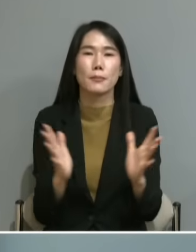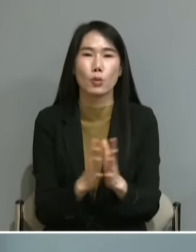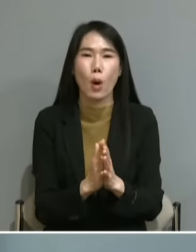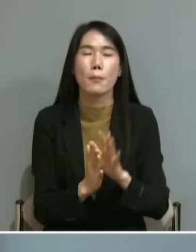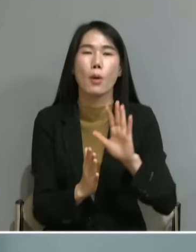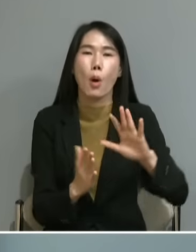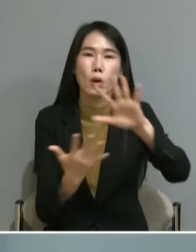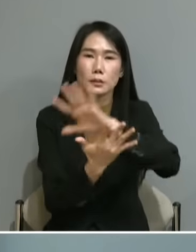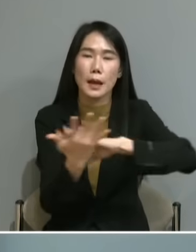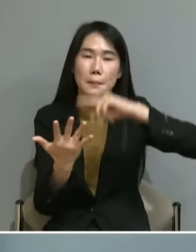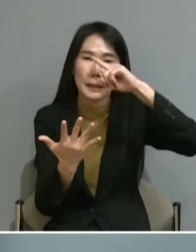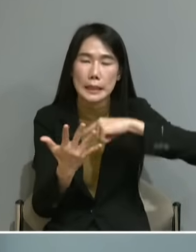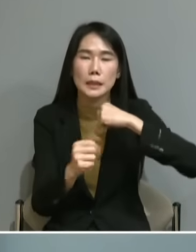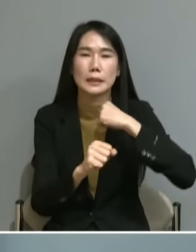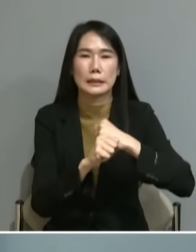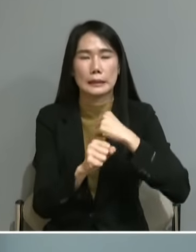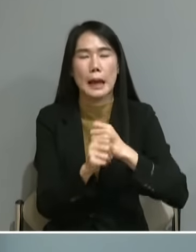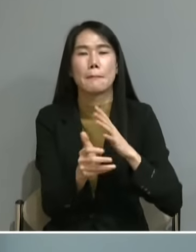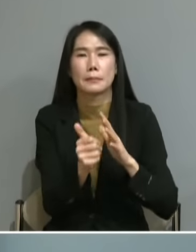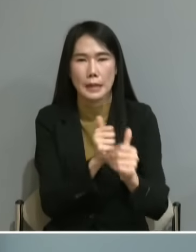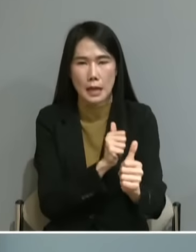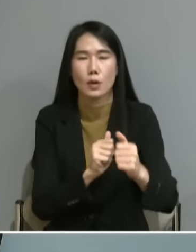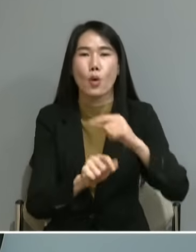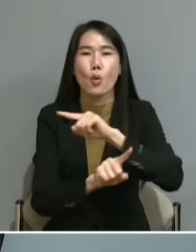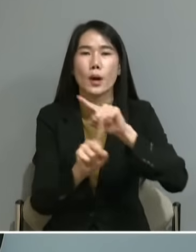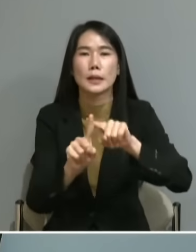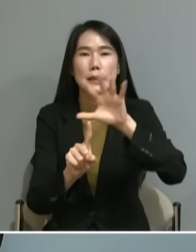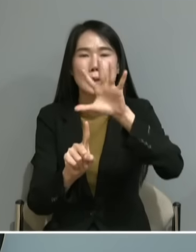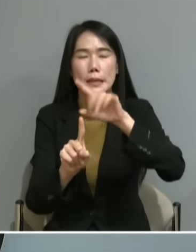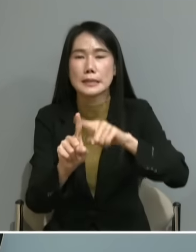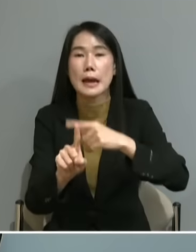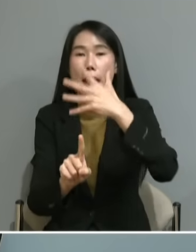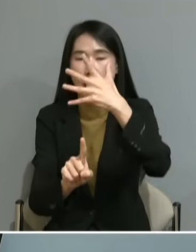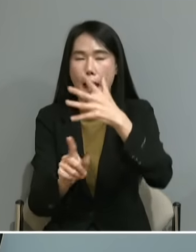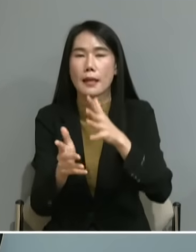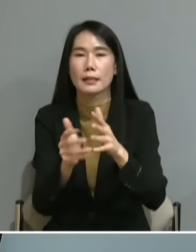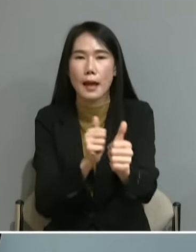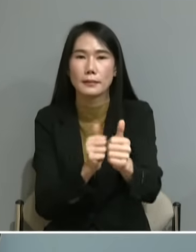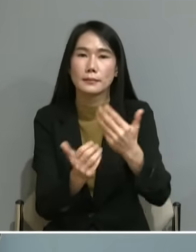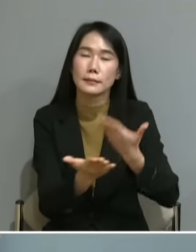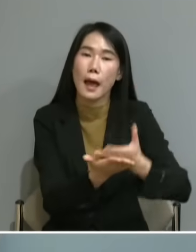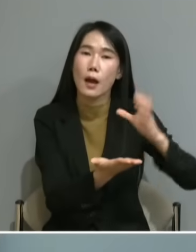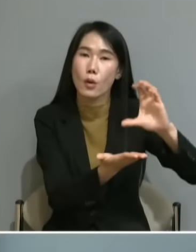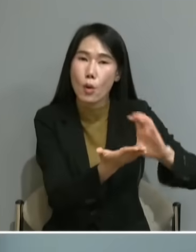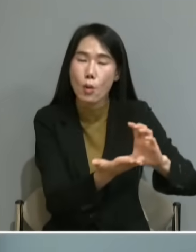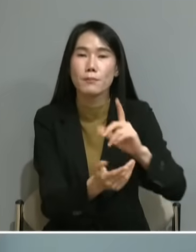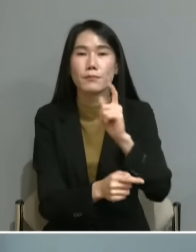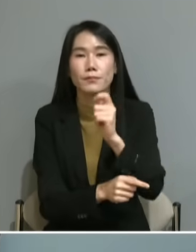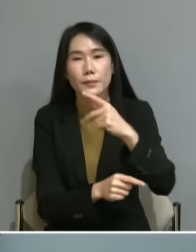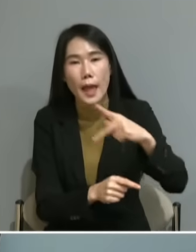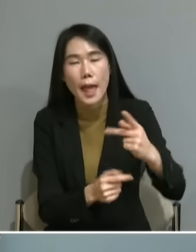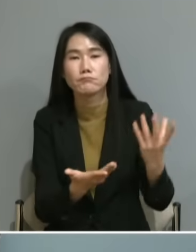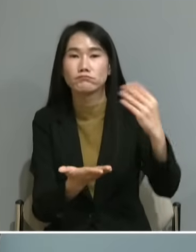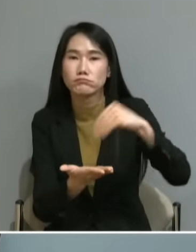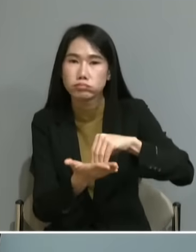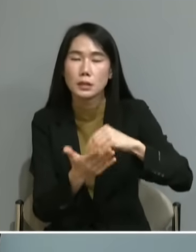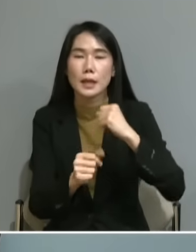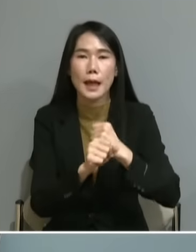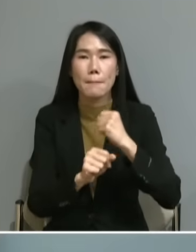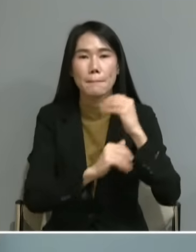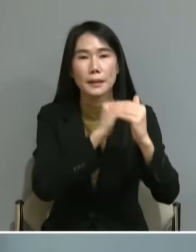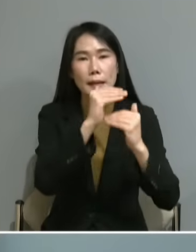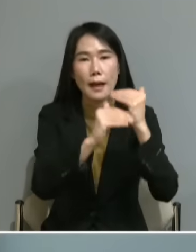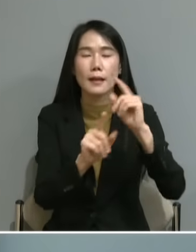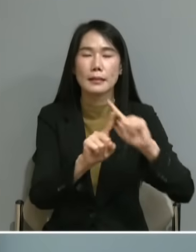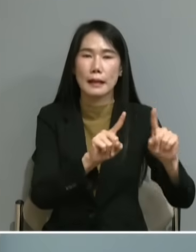นะครับซึ่งน่าจะดำเนินการได้ทันในกรอบเวลาเพราะฉะนั้นไม่ว่าจะเป็นแหล่งเงินไม่ว่าจะเป็นเรื่องของการพัฒนา